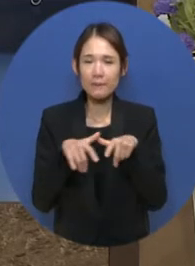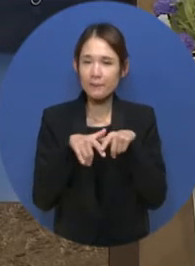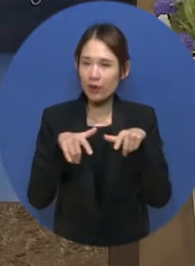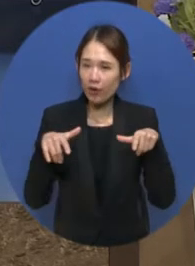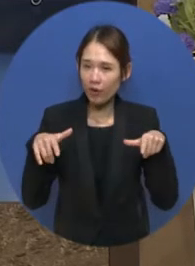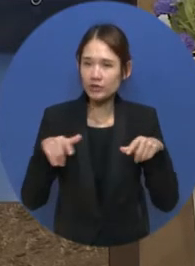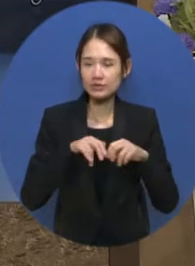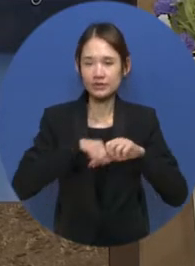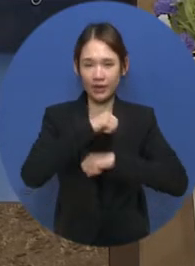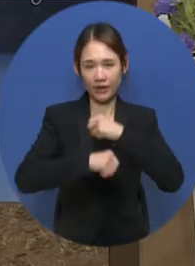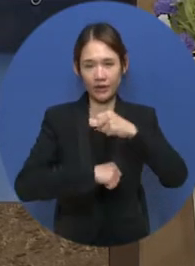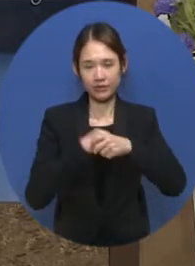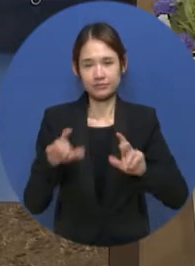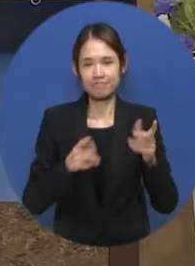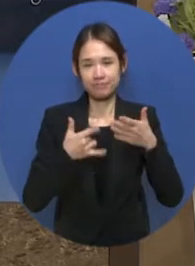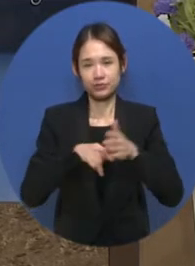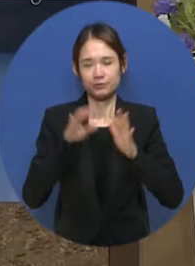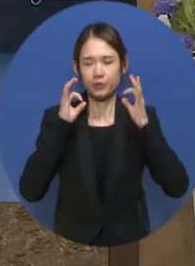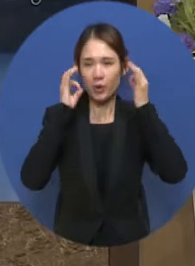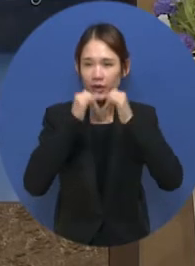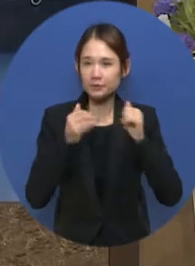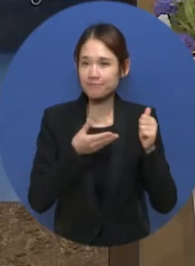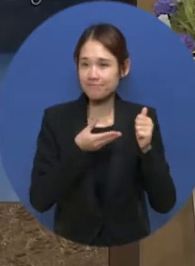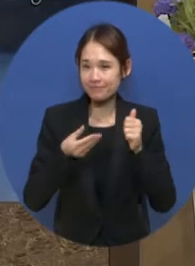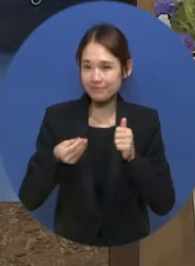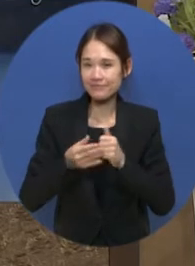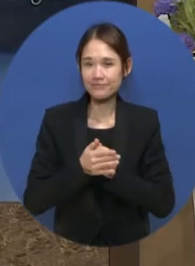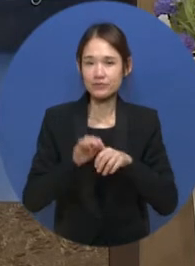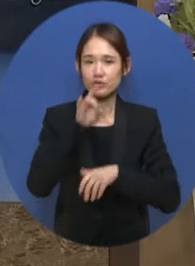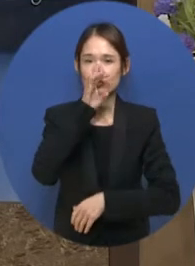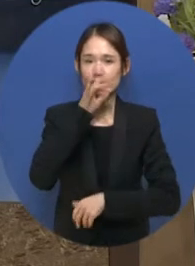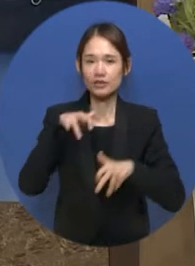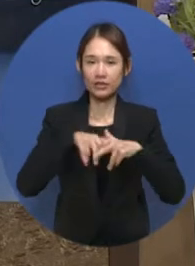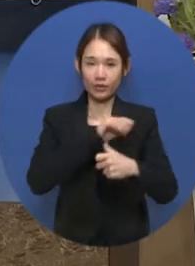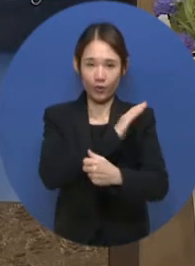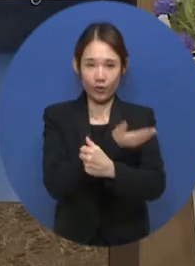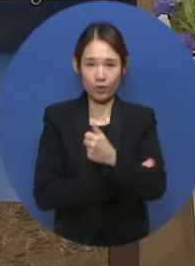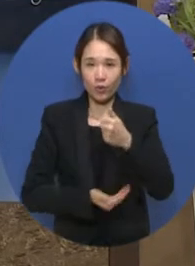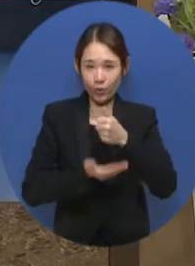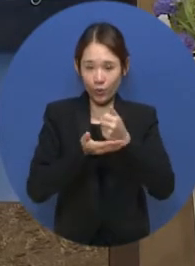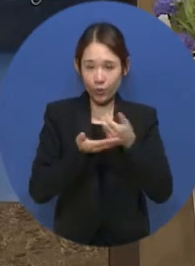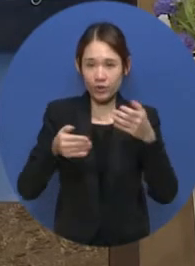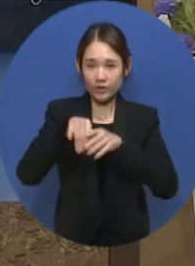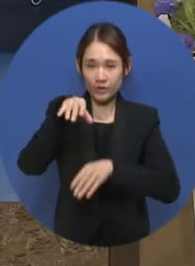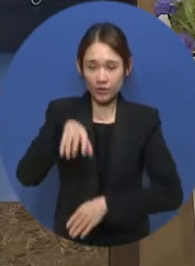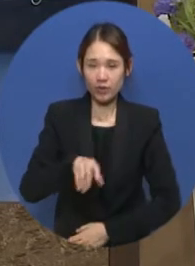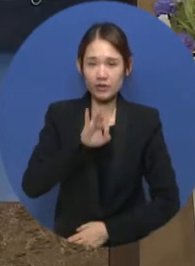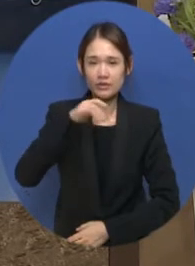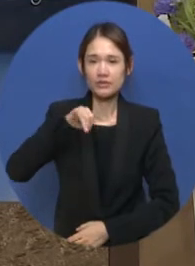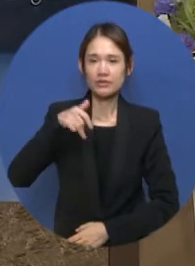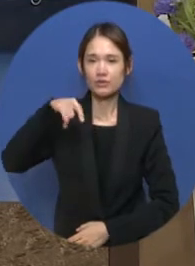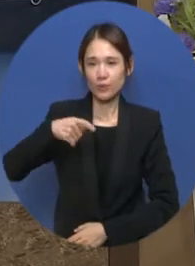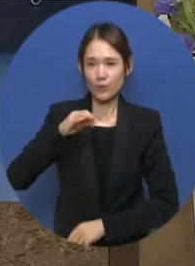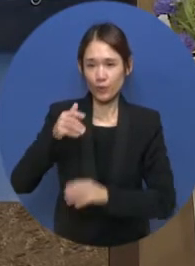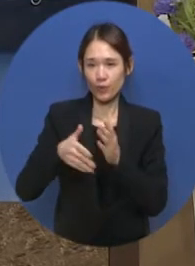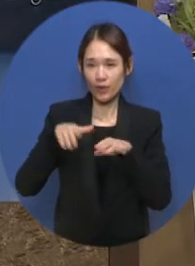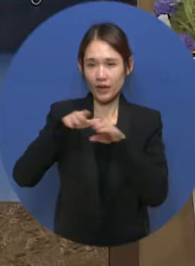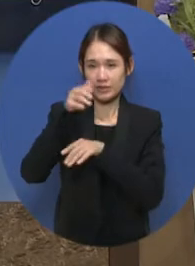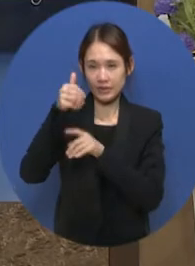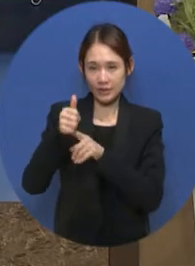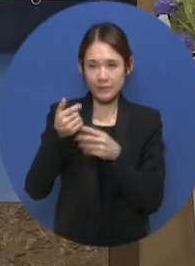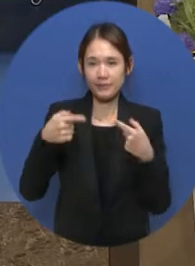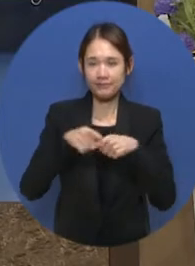자유로운 삶을 위해 노력하는 것은 오셨습니다 중앙 장애인 권익 고모 교관의 음 좀 붐 부장님과 함께 그러면